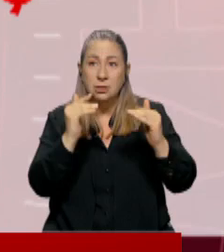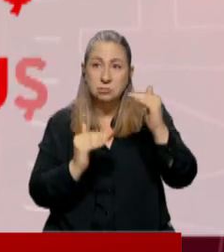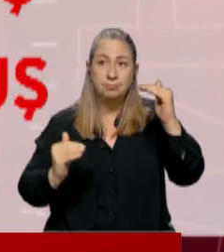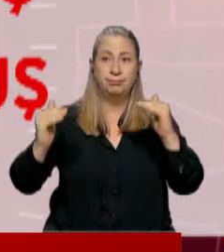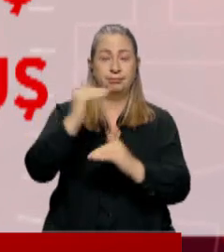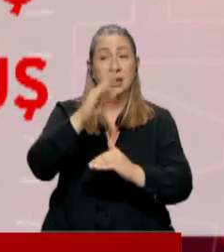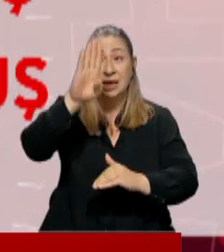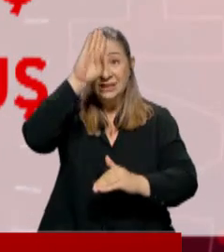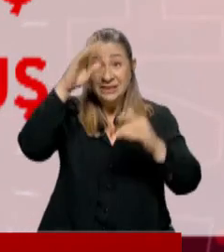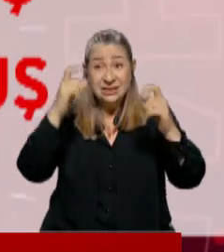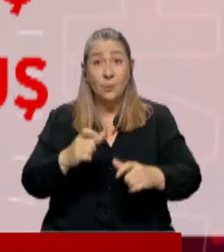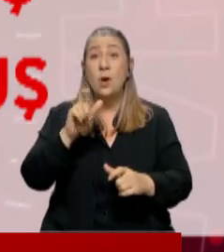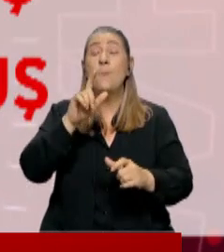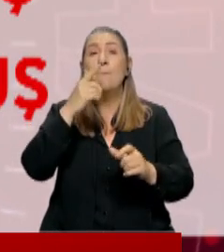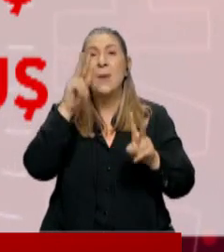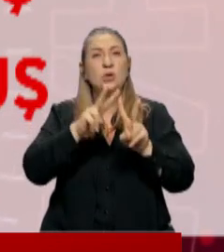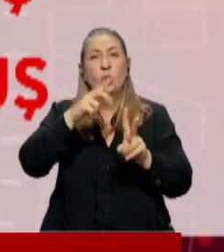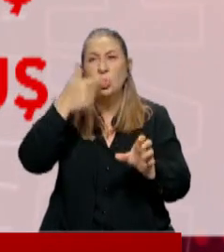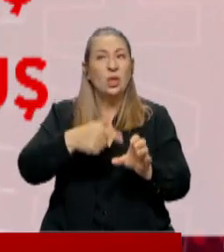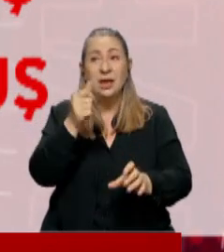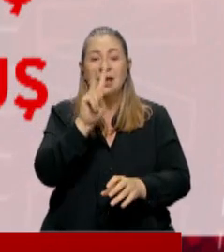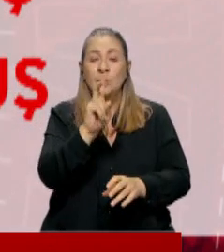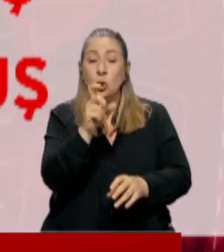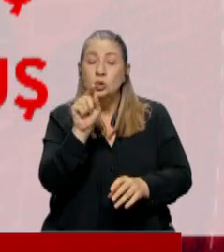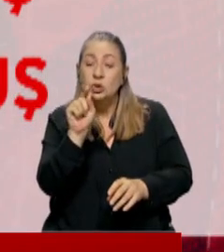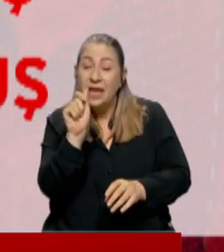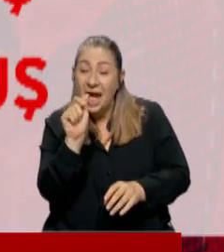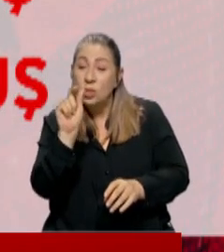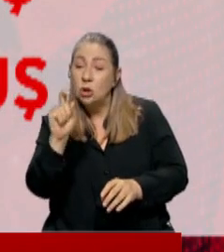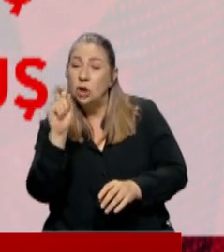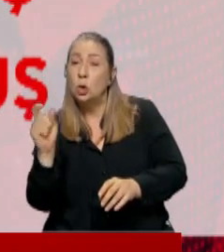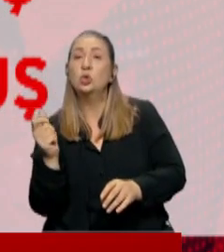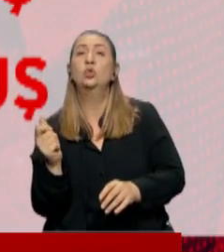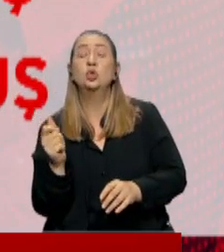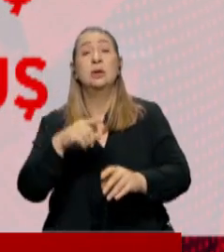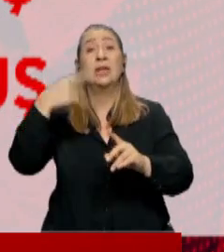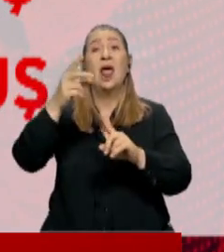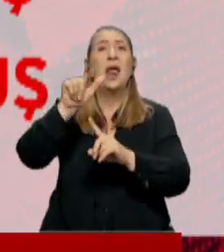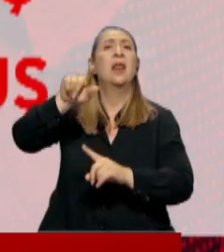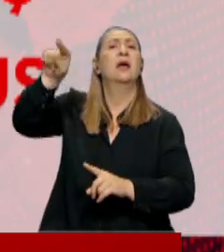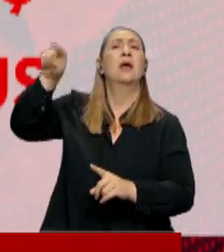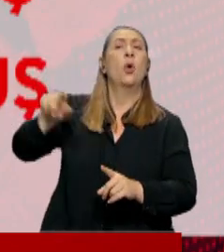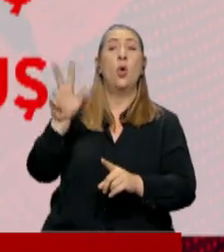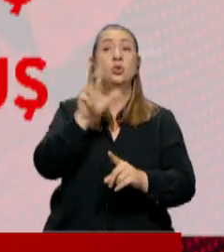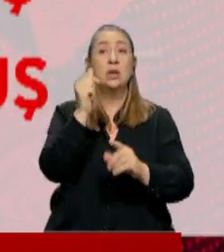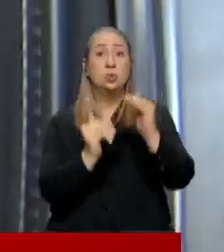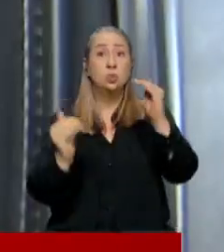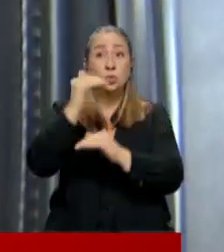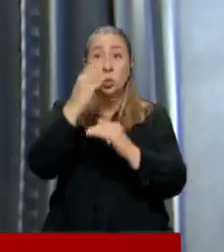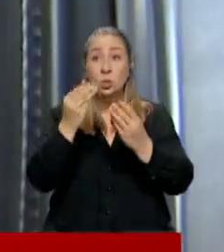oldu. İstanbul'da motorinin litresi 29 lira 99 kuruşa, diğer illerde ise 30 liranın üstüne